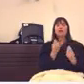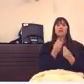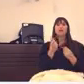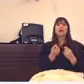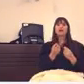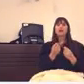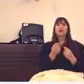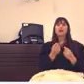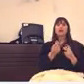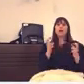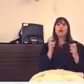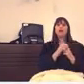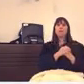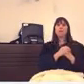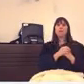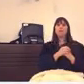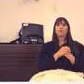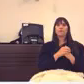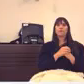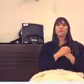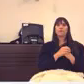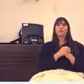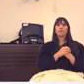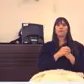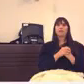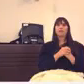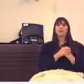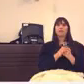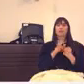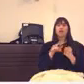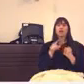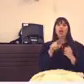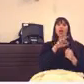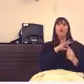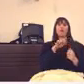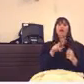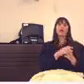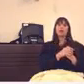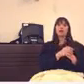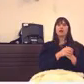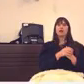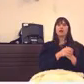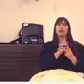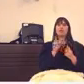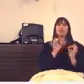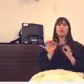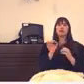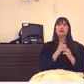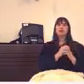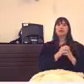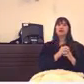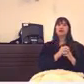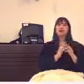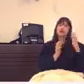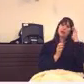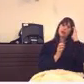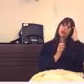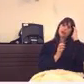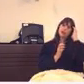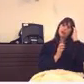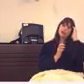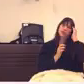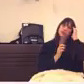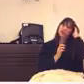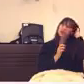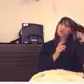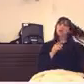הזה מהעירייה. דרך אגב, הם מרוויחים על זה, וזה בסדר. הם מרוויחים